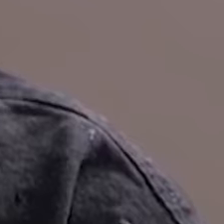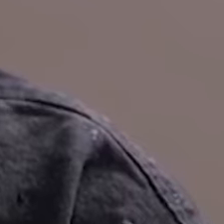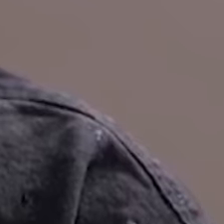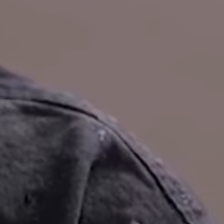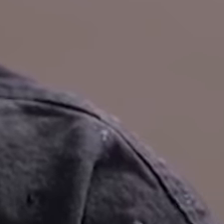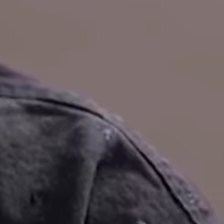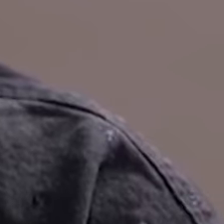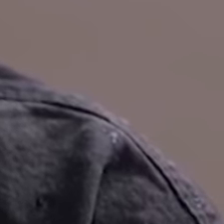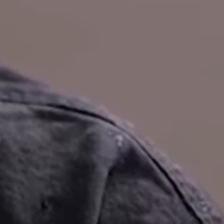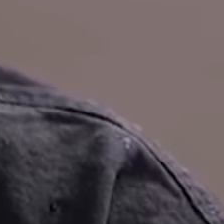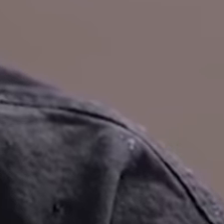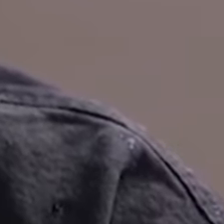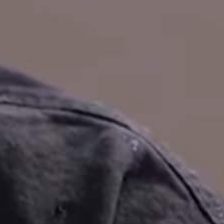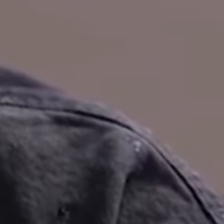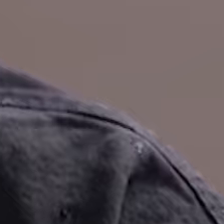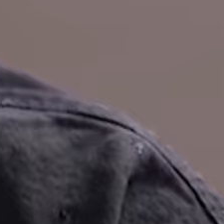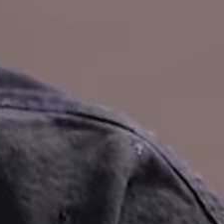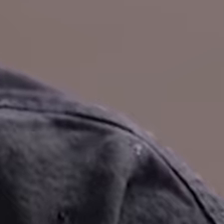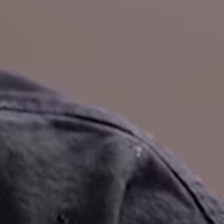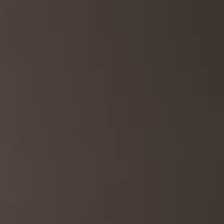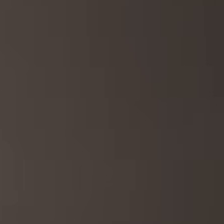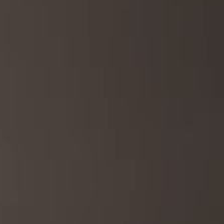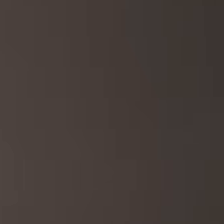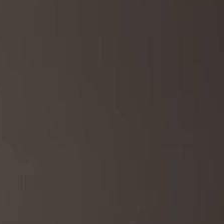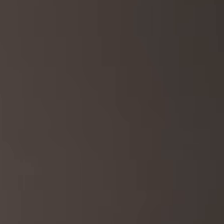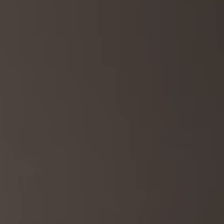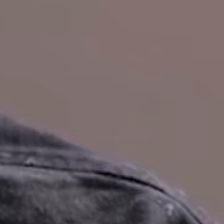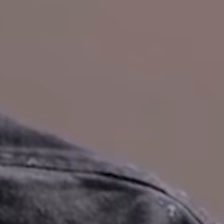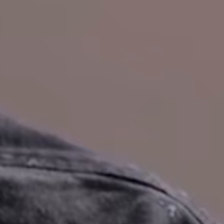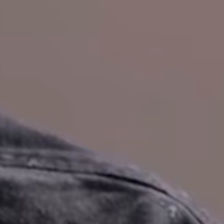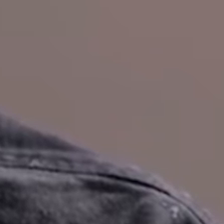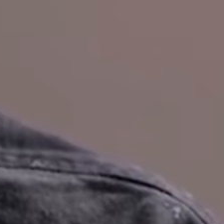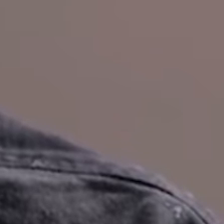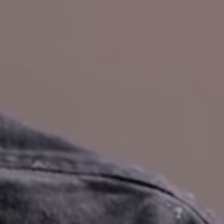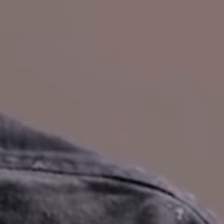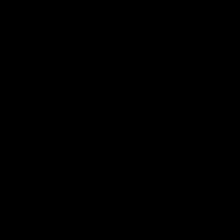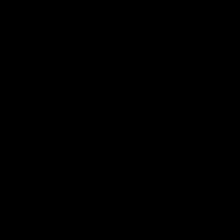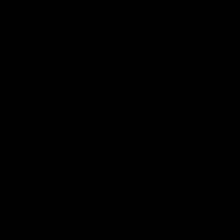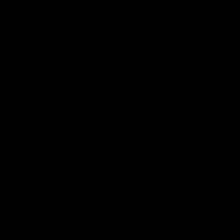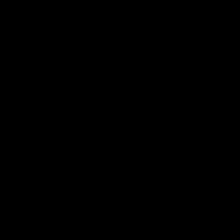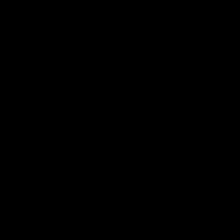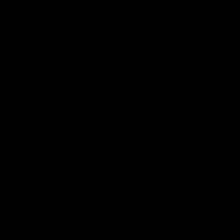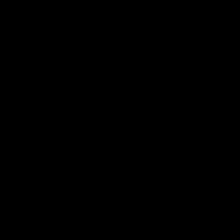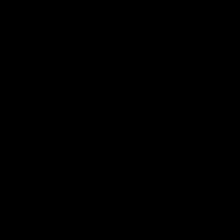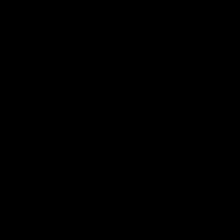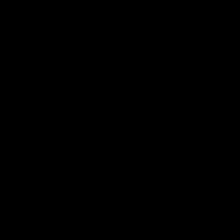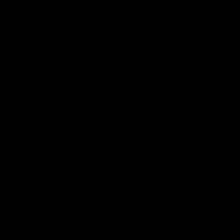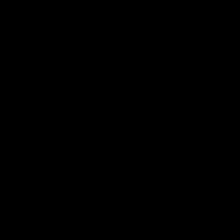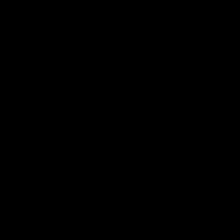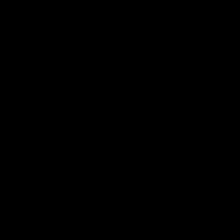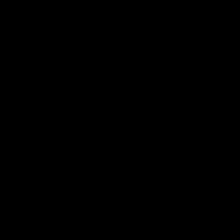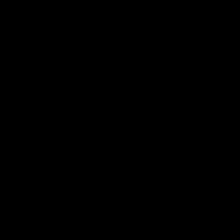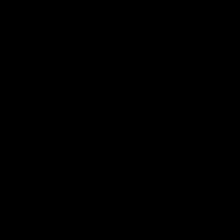ხდება? შენს პირადში ყველაფერი კარგი გადის. შეყვარებული ხარ? ძალიან მაგარი გოგო.